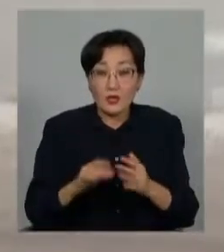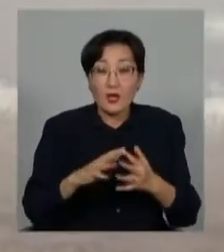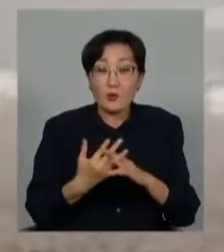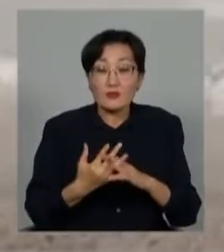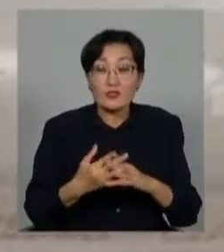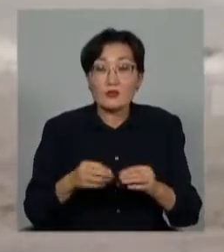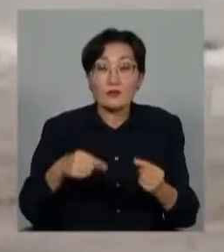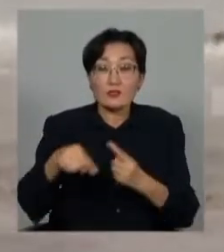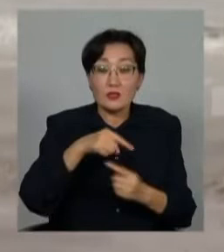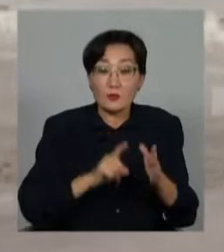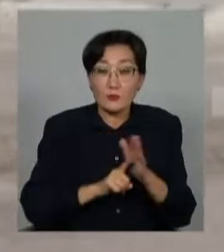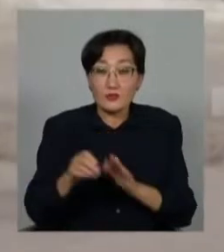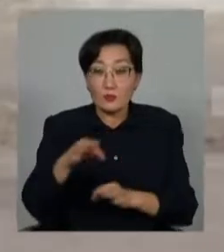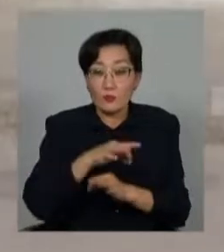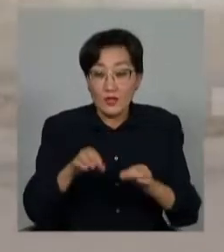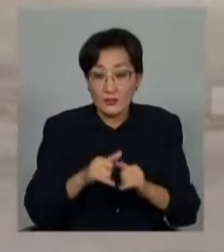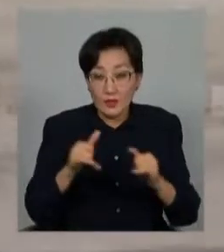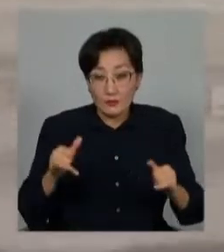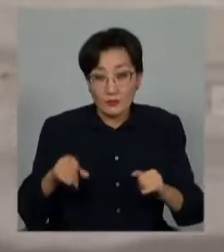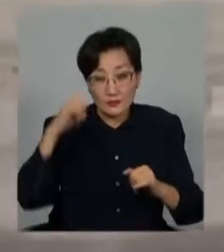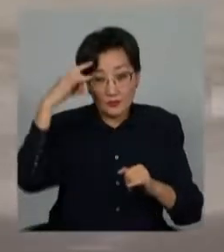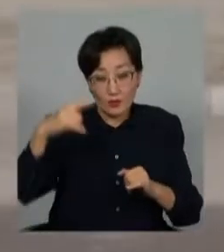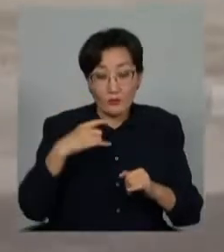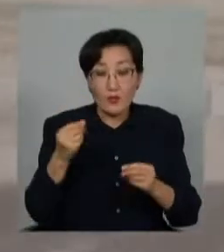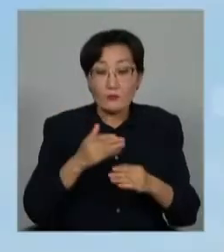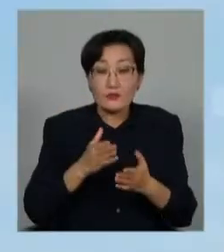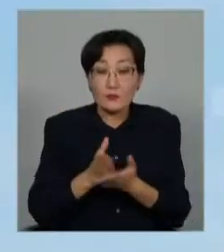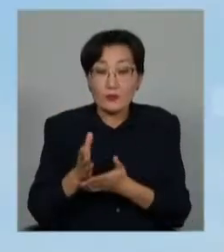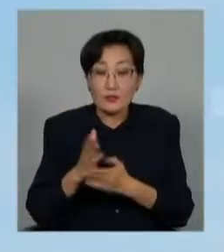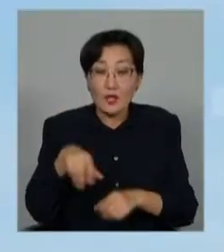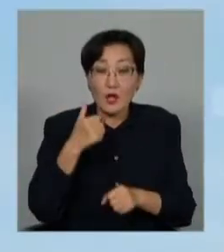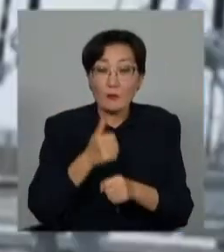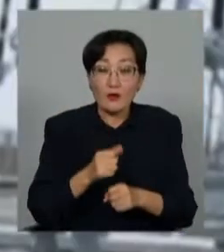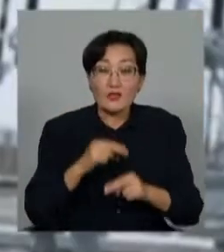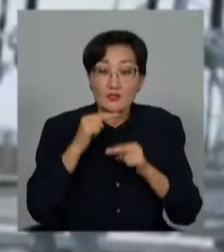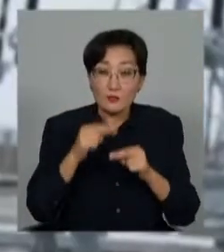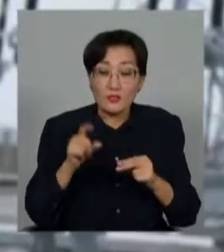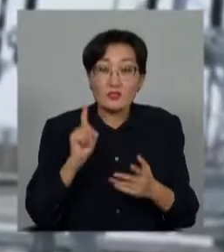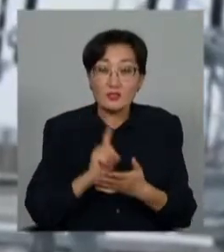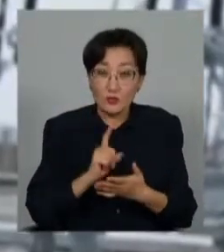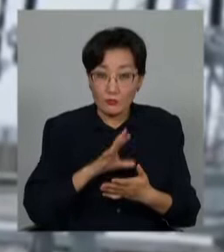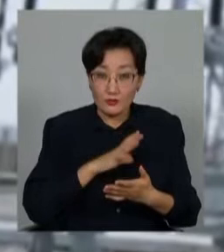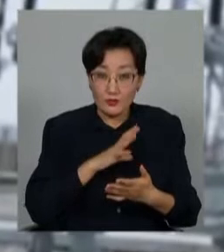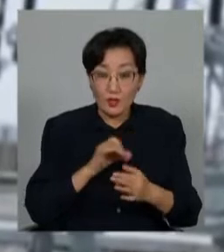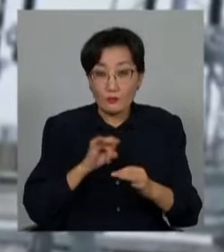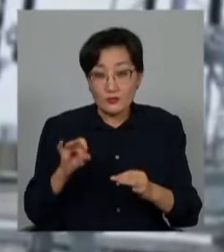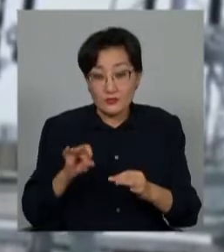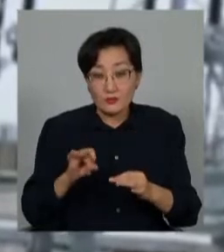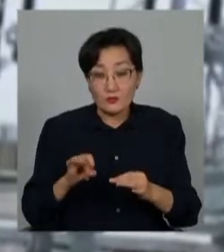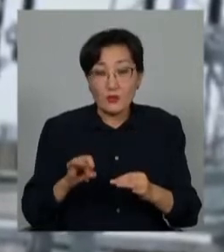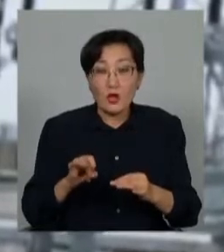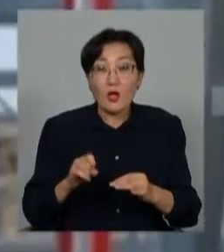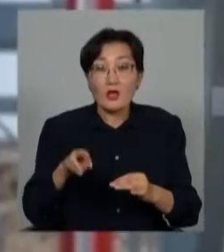ауылдардағы кәсіпкерлік бастамаларды дамыту еліміздің қаржы секторының басты басымдағы болуы керек деп есептейді. Бұдан бөлек